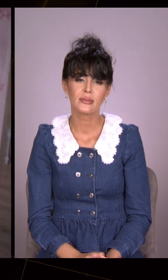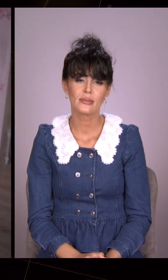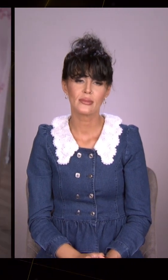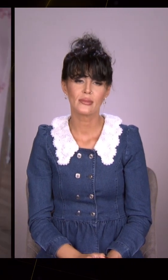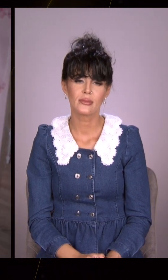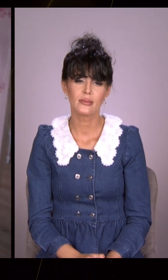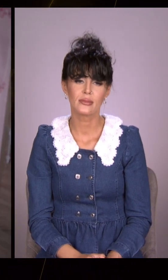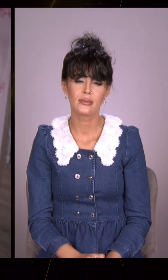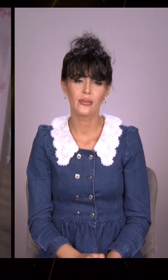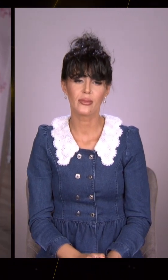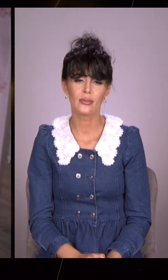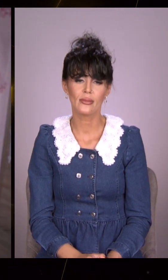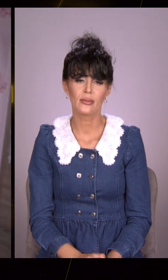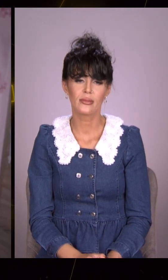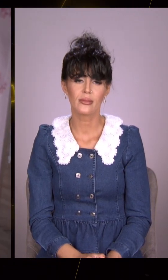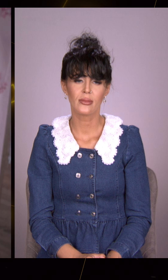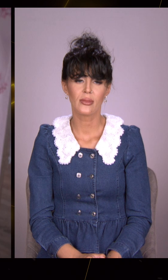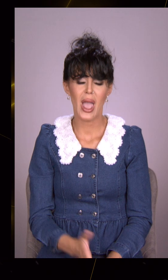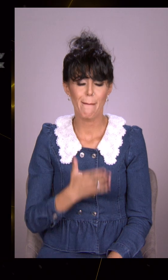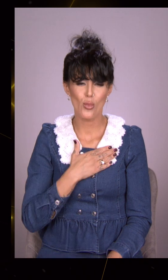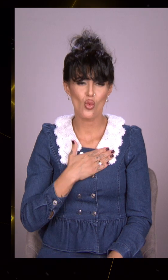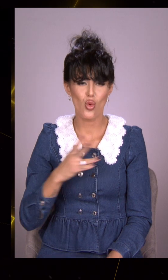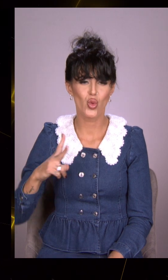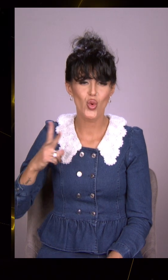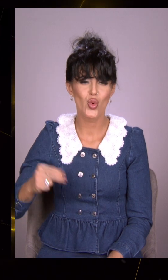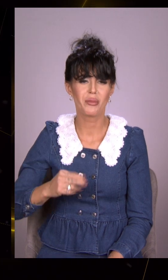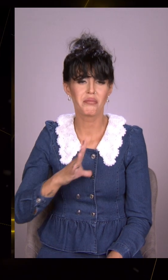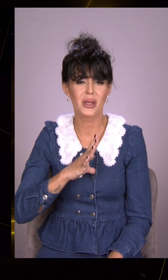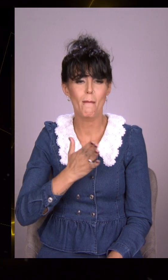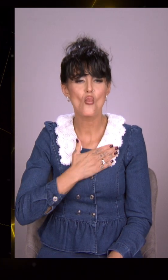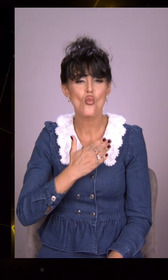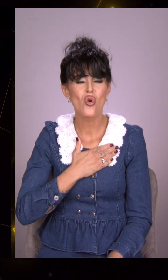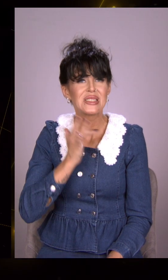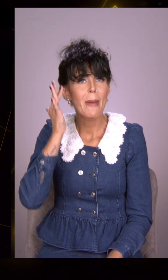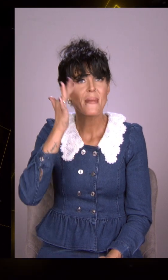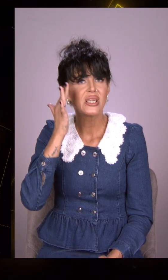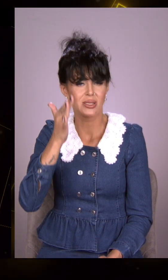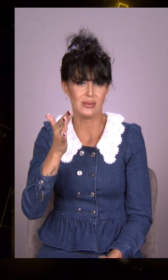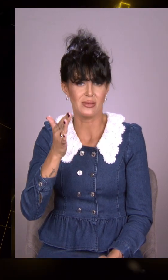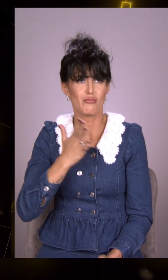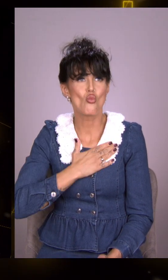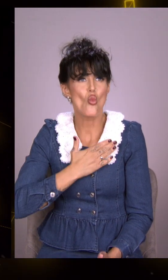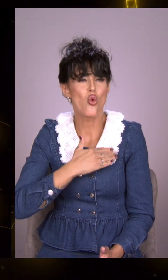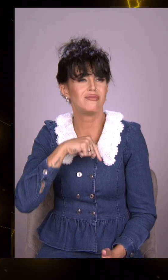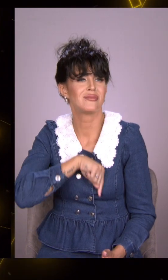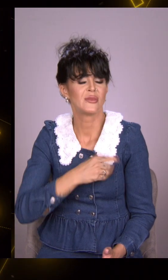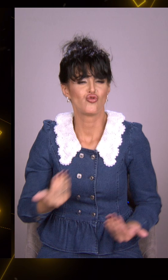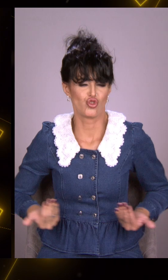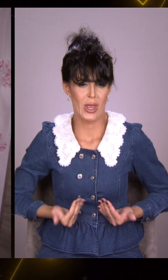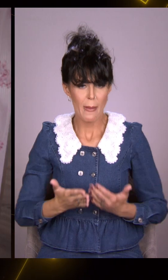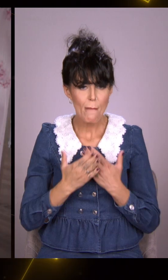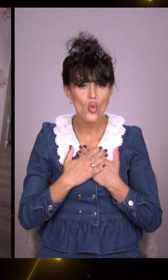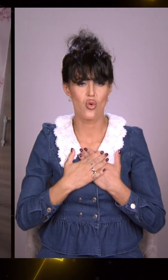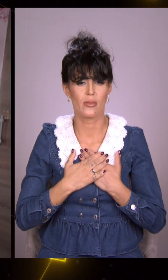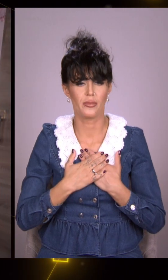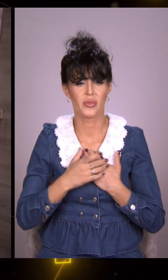Вона була сенс мого життя. Вона все время сиділа коло мене на городі. Мам, давай я тобі поможу.